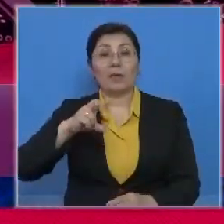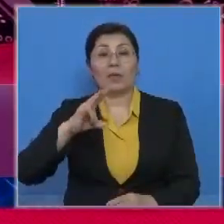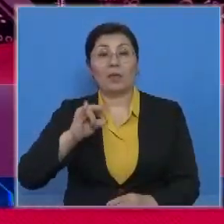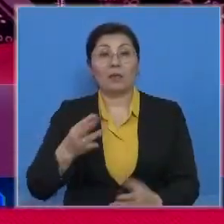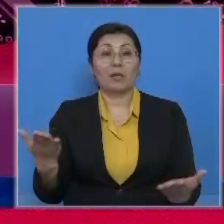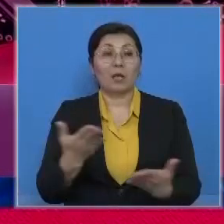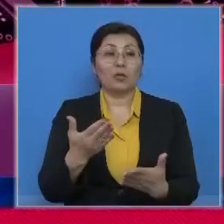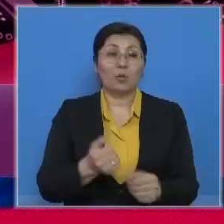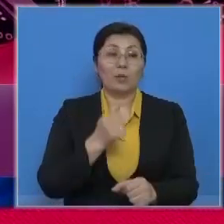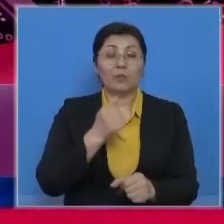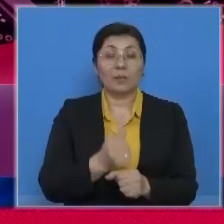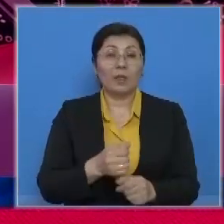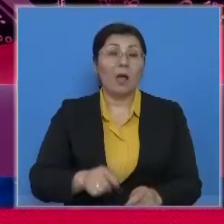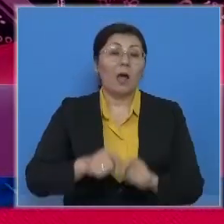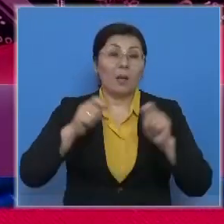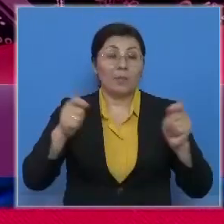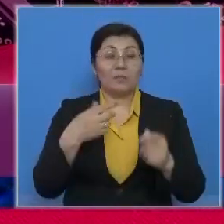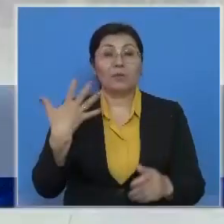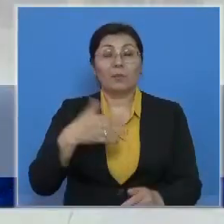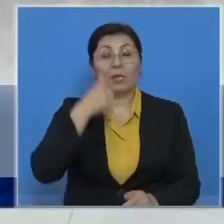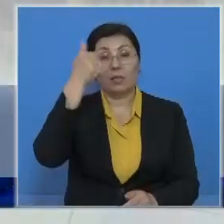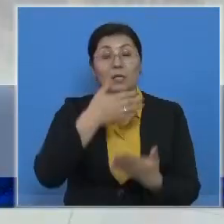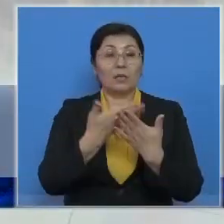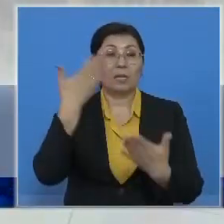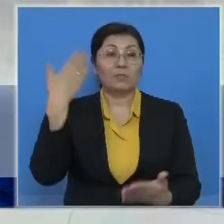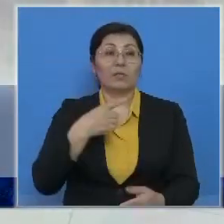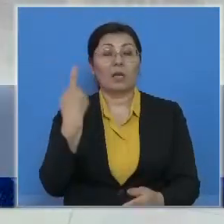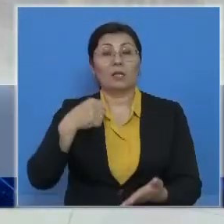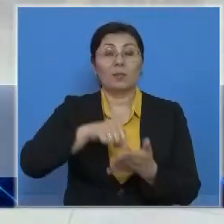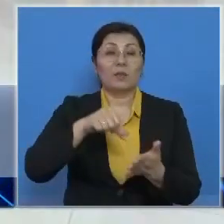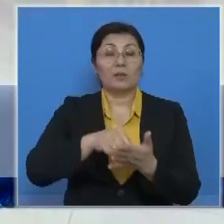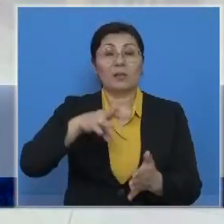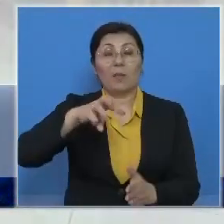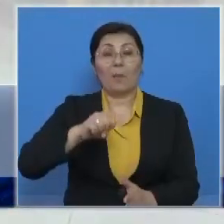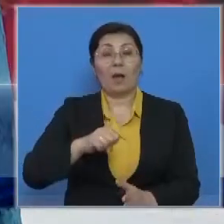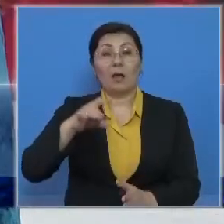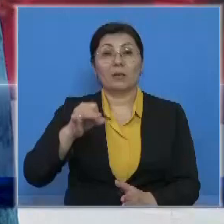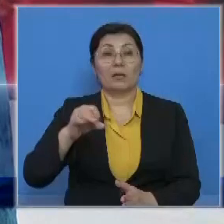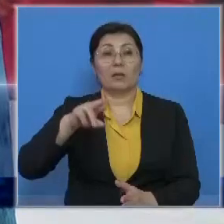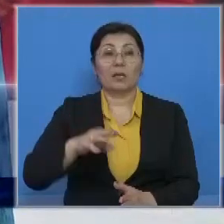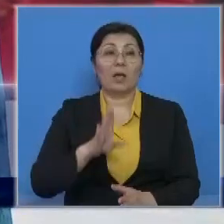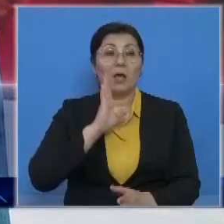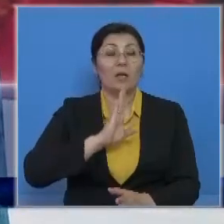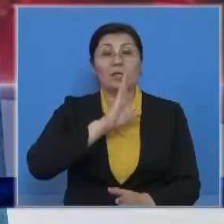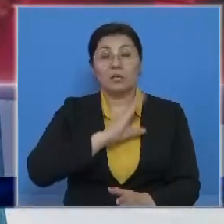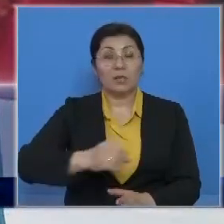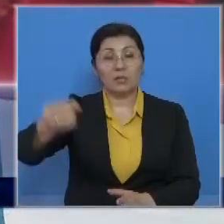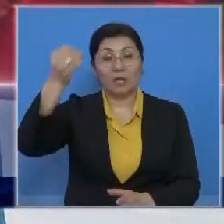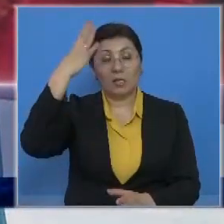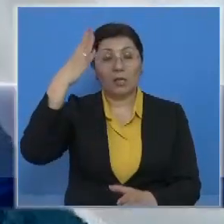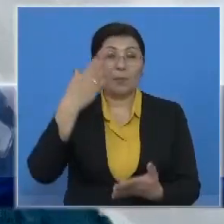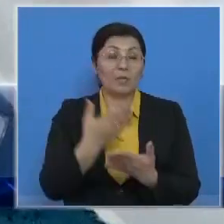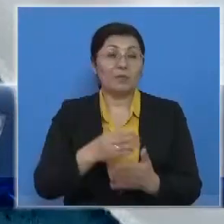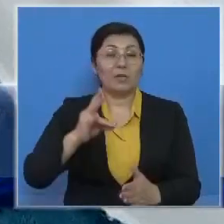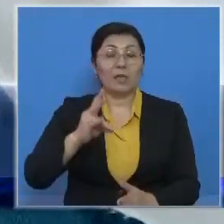был основан 5 лет назад. Одна из его участниц – 70-летняя Мария Ельданова. Женщина по образованию нефтяник,